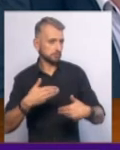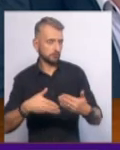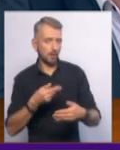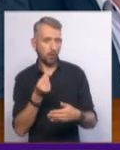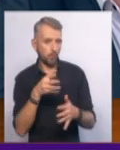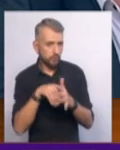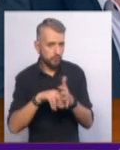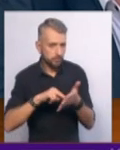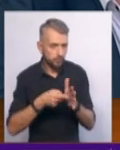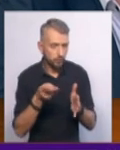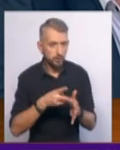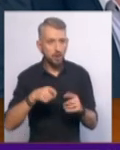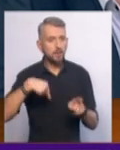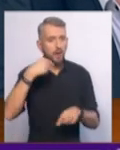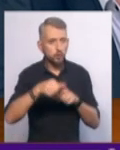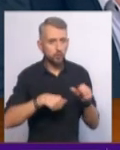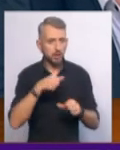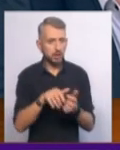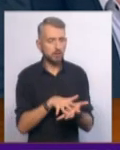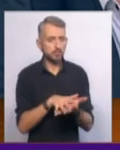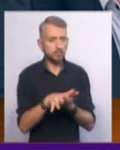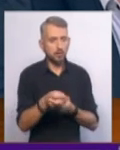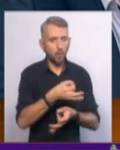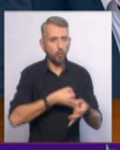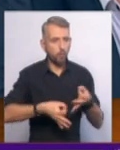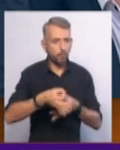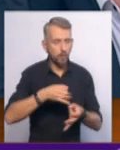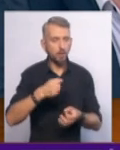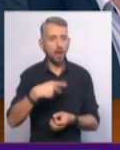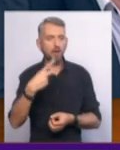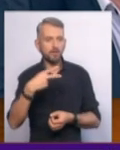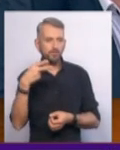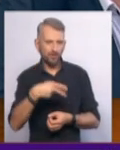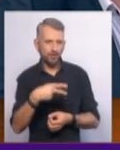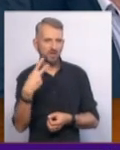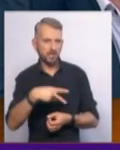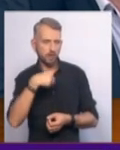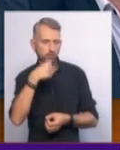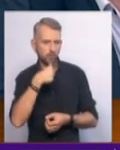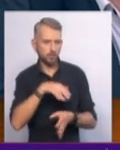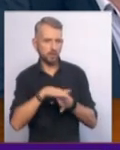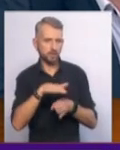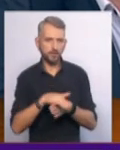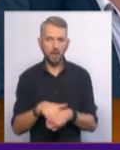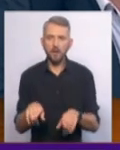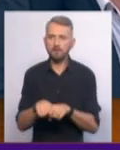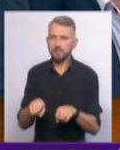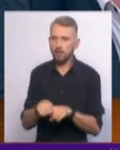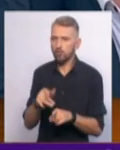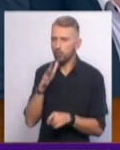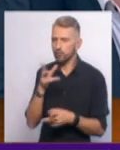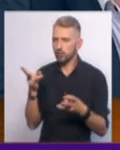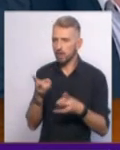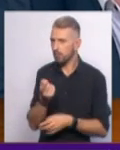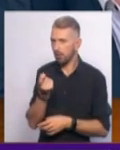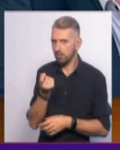коштів. Наступний рік піде на обговорення, а 20-й – на реалізацію. Угу. Тобто все ж таки ще часу потрібно немало,